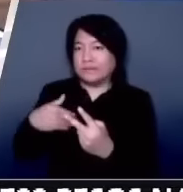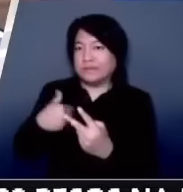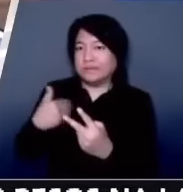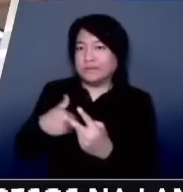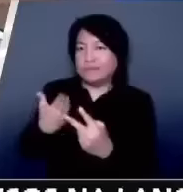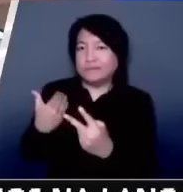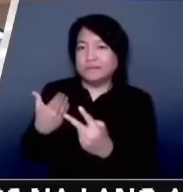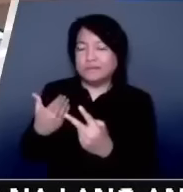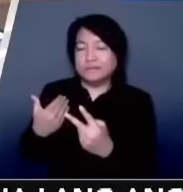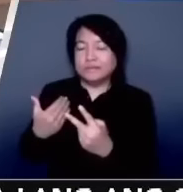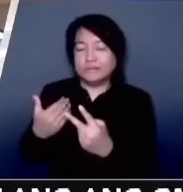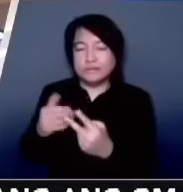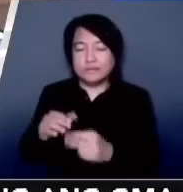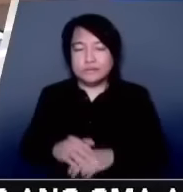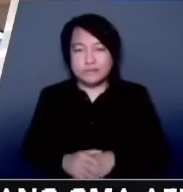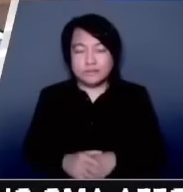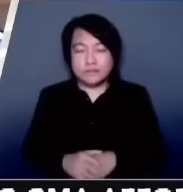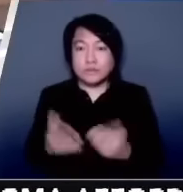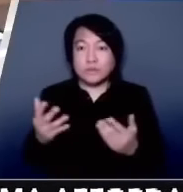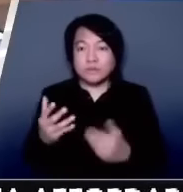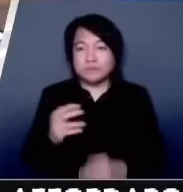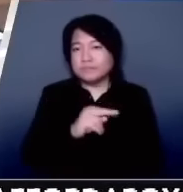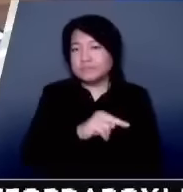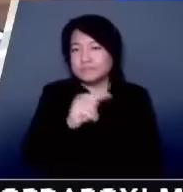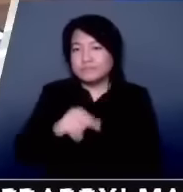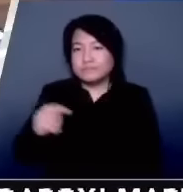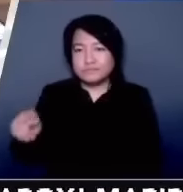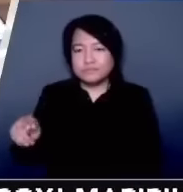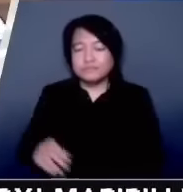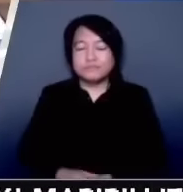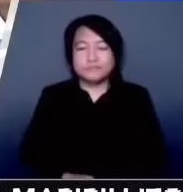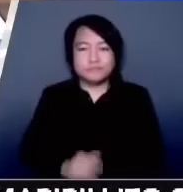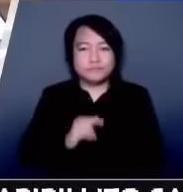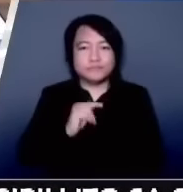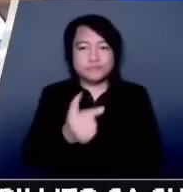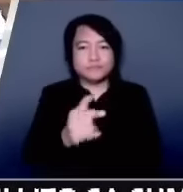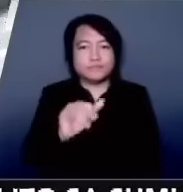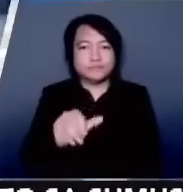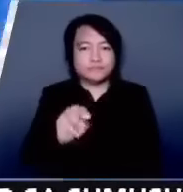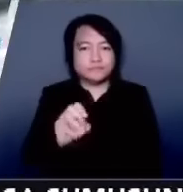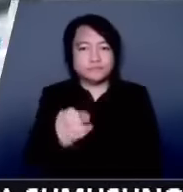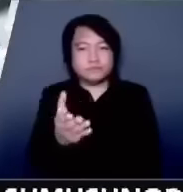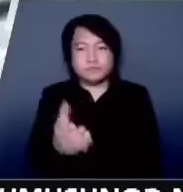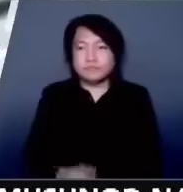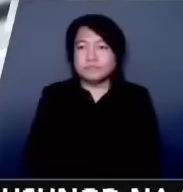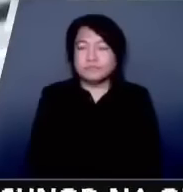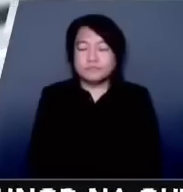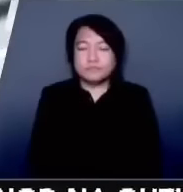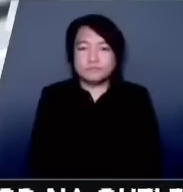bypass operation sa Navotas. May unang balita si James Agustin.